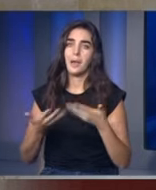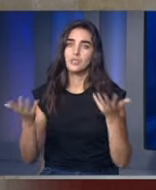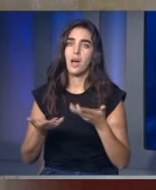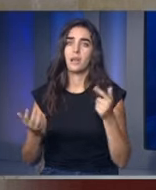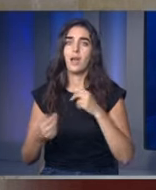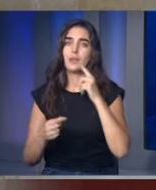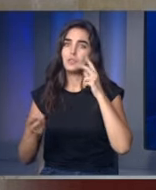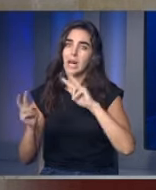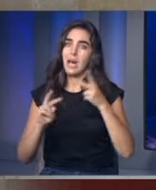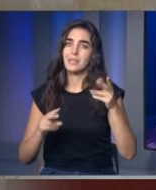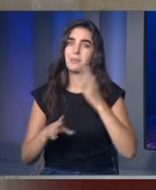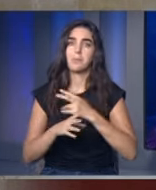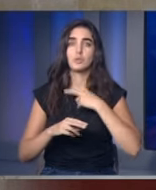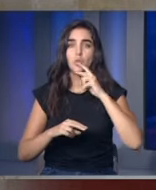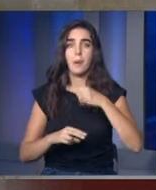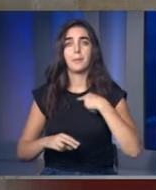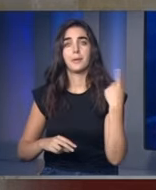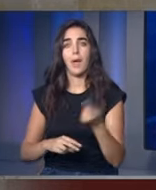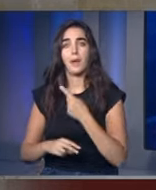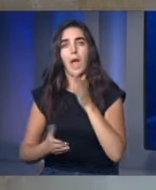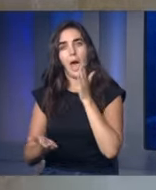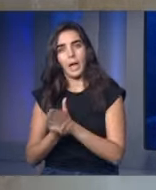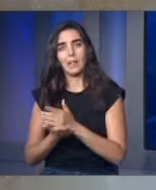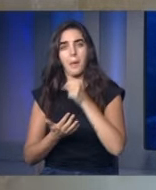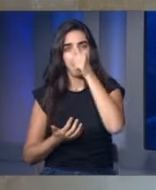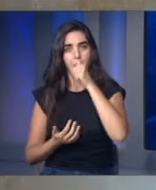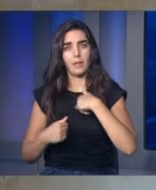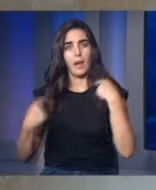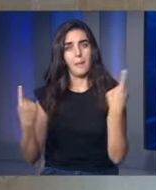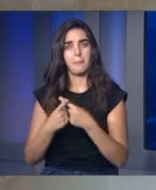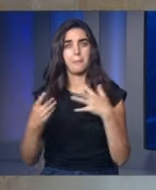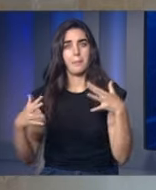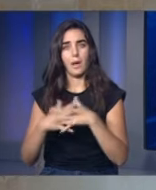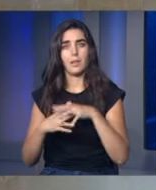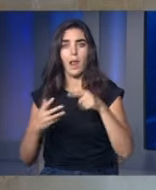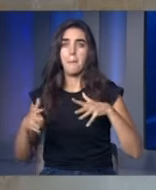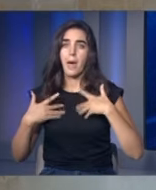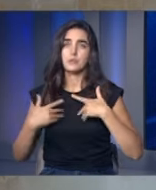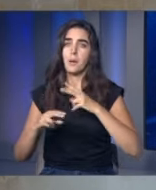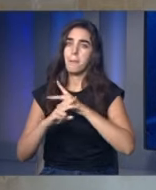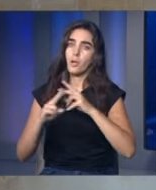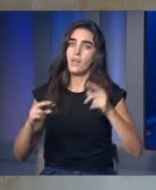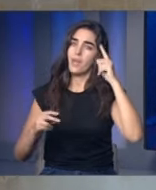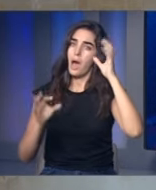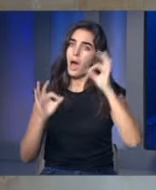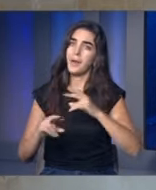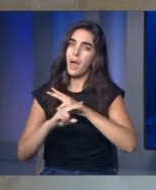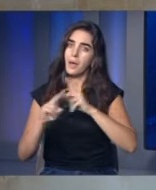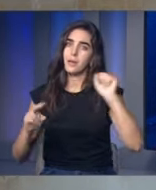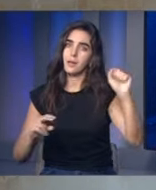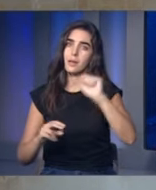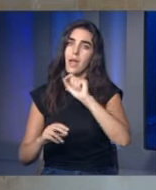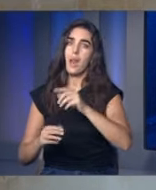البلاد بالحفلات والمهرجانات الأخرى؟ جوابي نحن طبعا نحترم خيارات المهرجانات